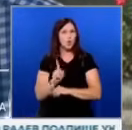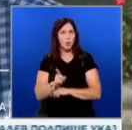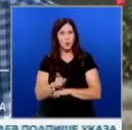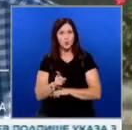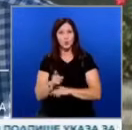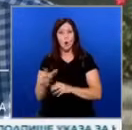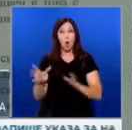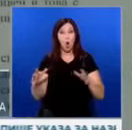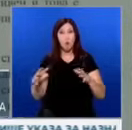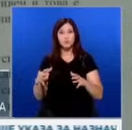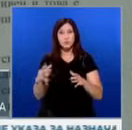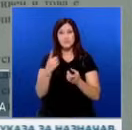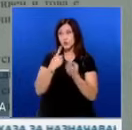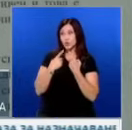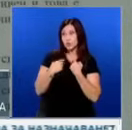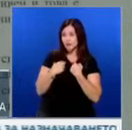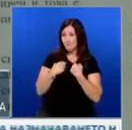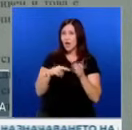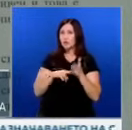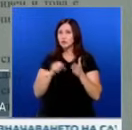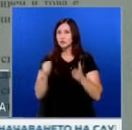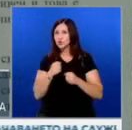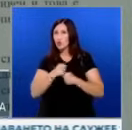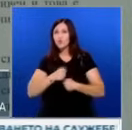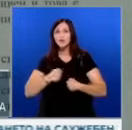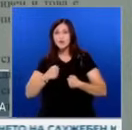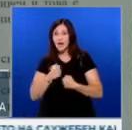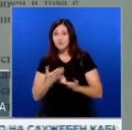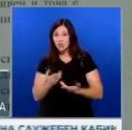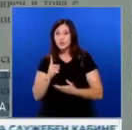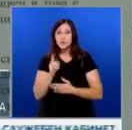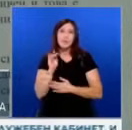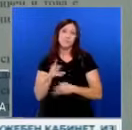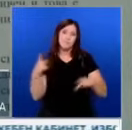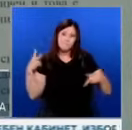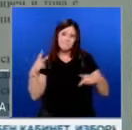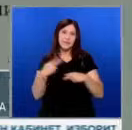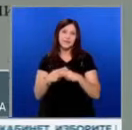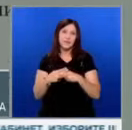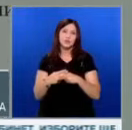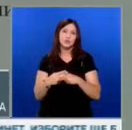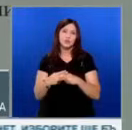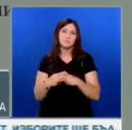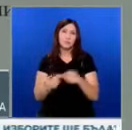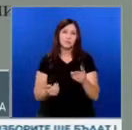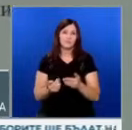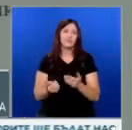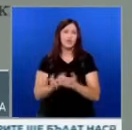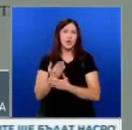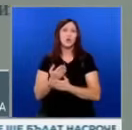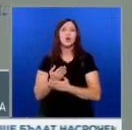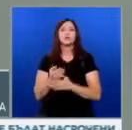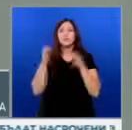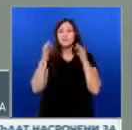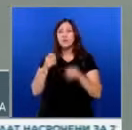които обществото си задава, е изключително тревожен и трябва да бъде пресечен в зародиш. С официално становище